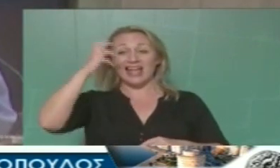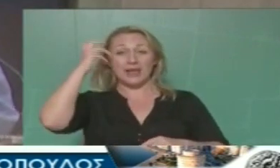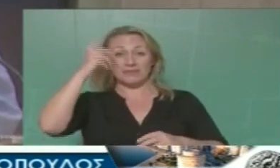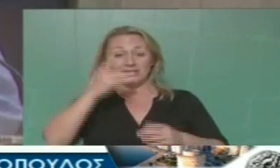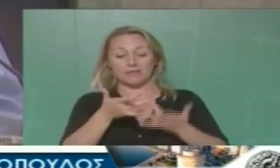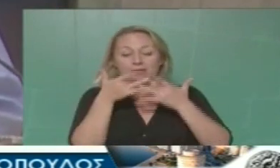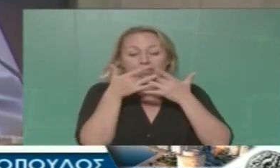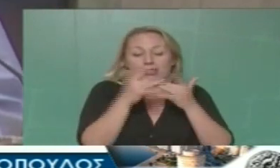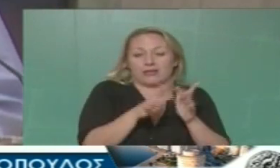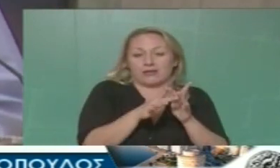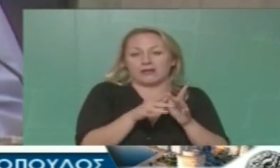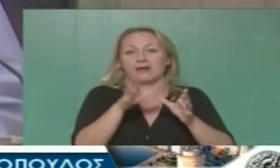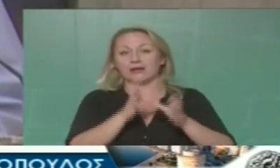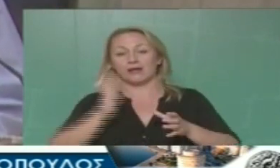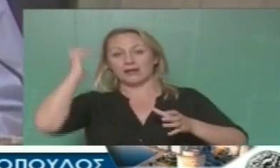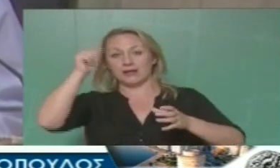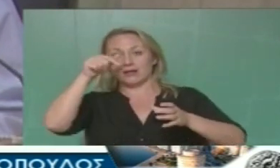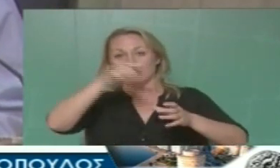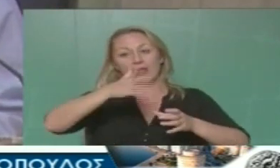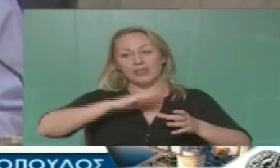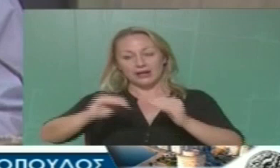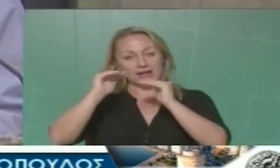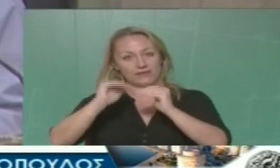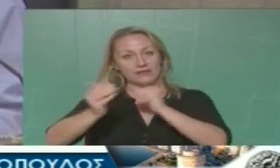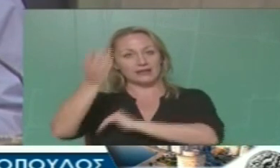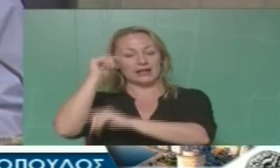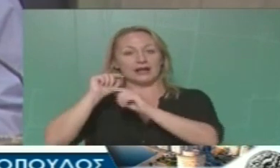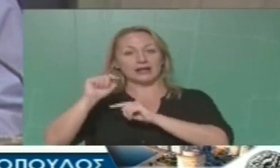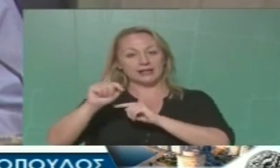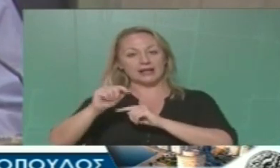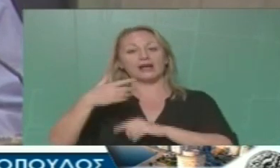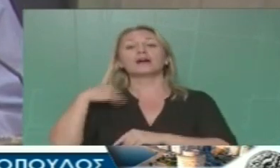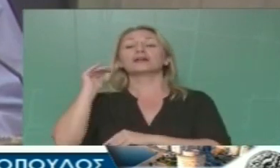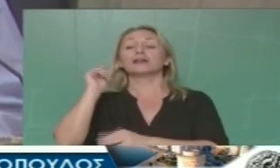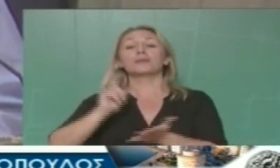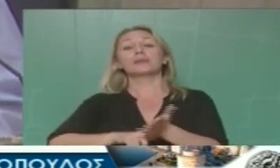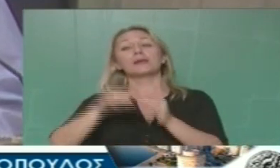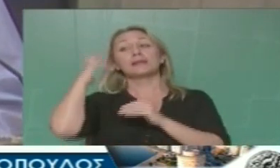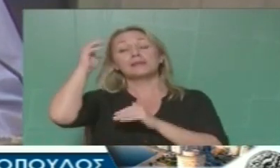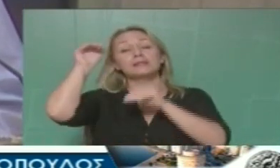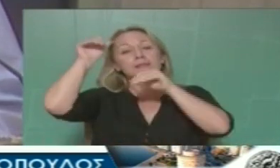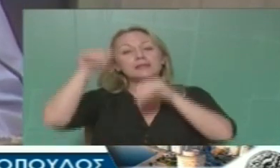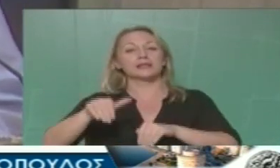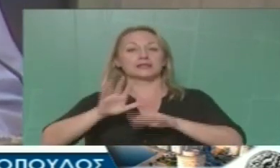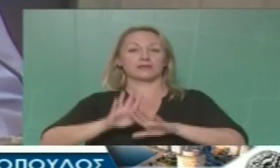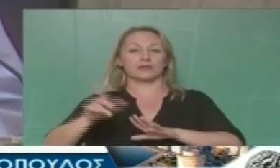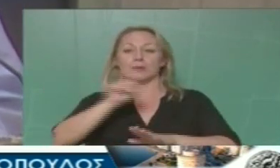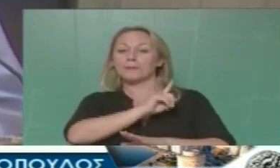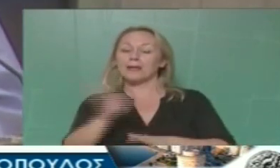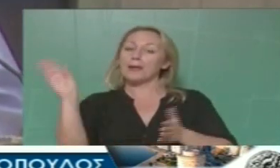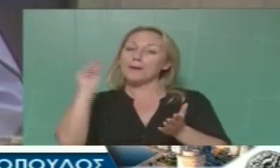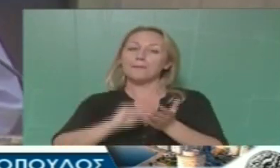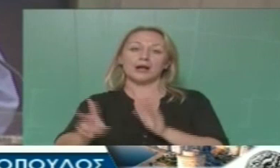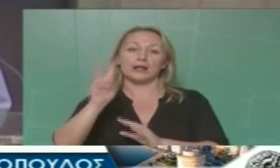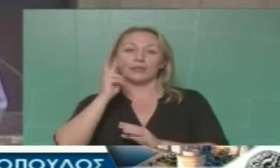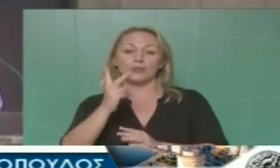κοινότητα, που στη δική της πλειοψηφία είναι υπέρ της παραμονής των αρχαίων, θα τους καλέσουμε να σεβαστούν την επιστήμη τους. Για να μην δούμε για μία ακόμα